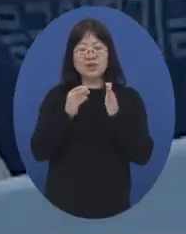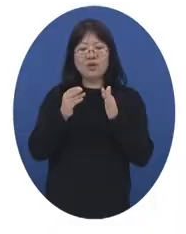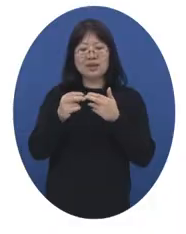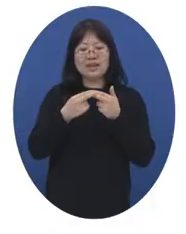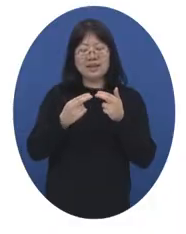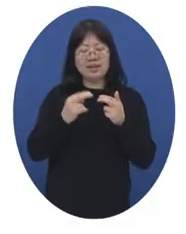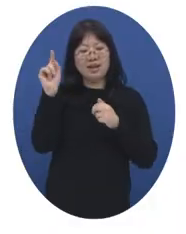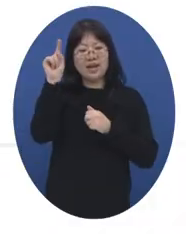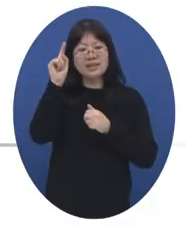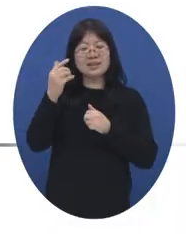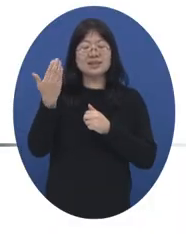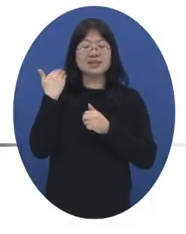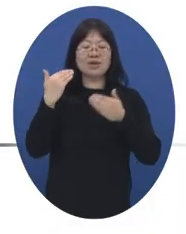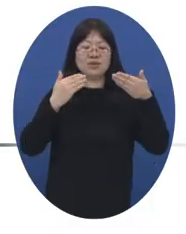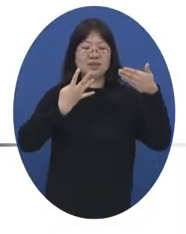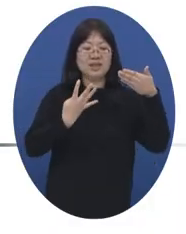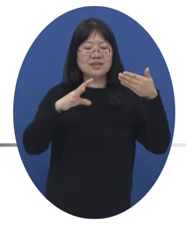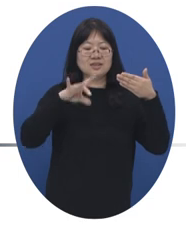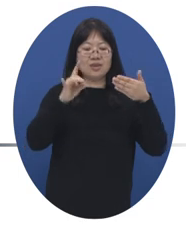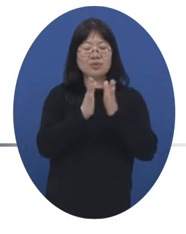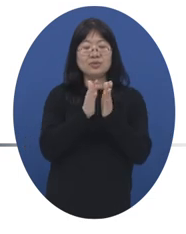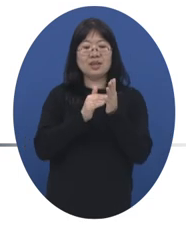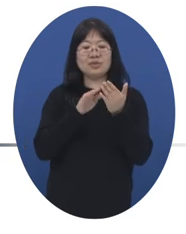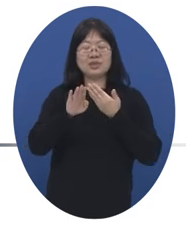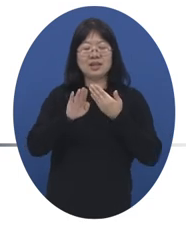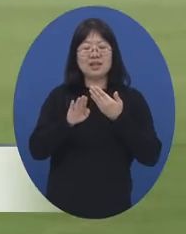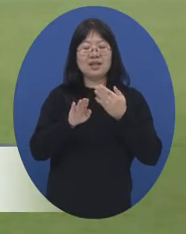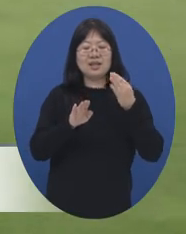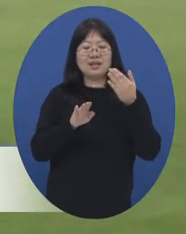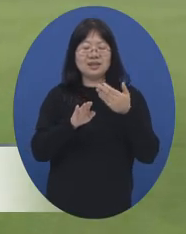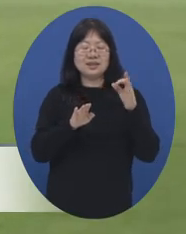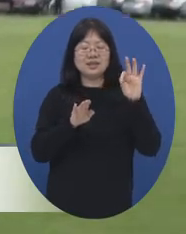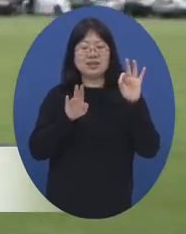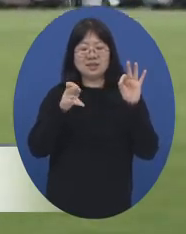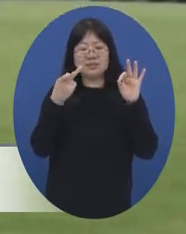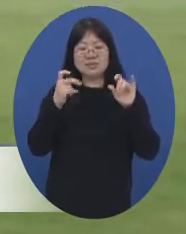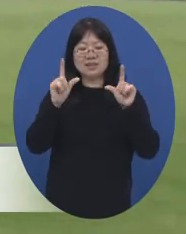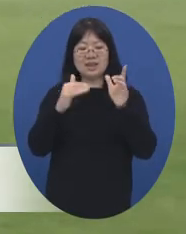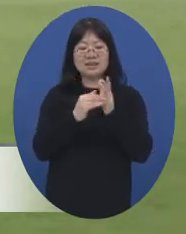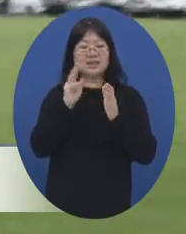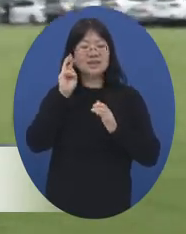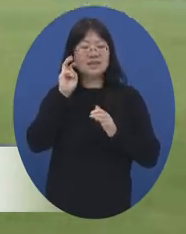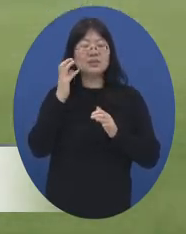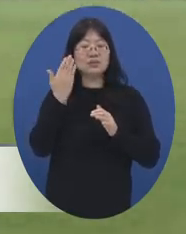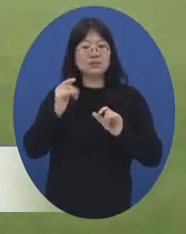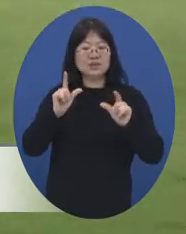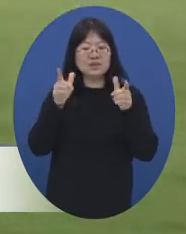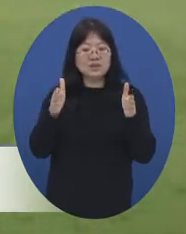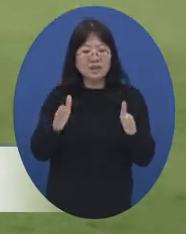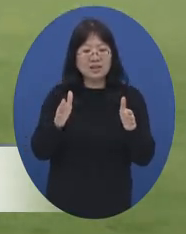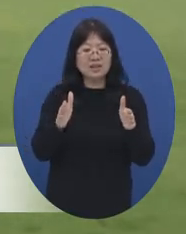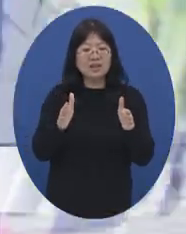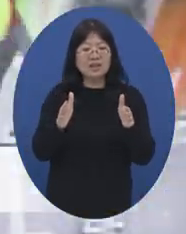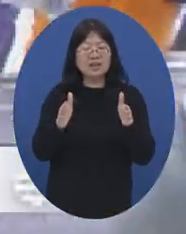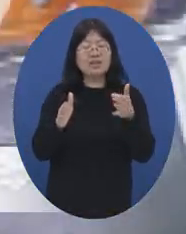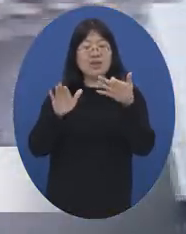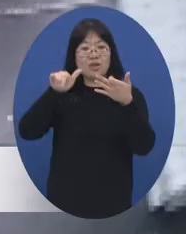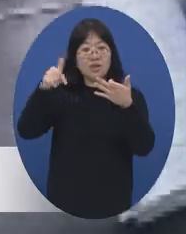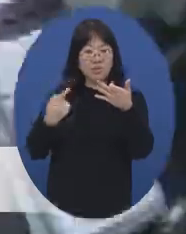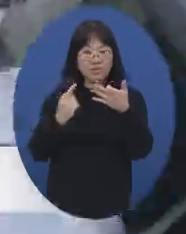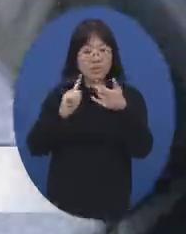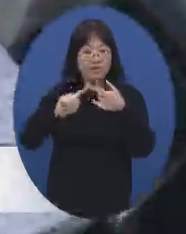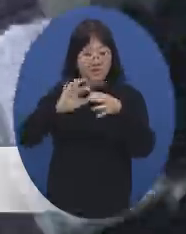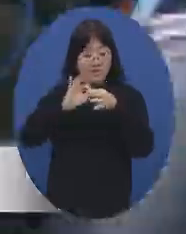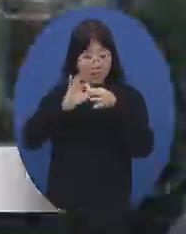닥터헬기. 지난 9월 4일 첫 운행 후 10월 12일까지 39일간 출동 횟수는 총 19건. 이를